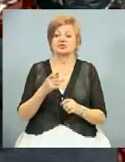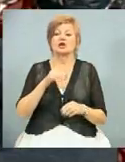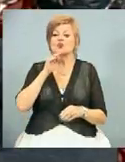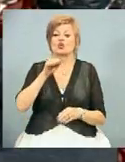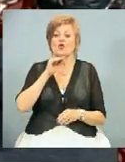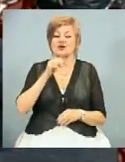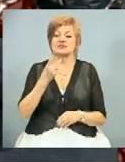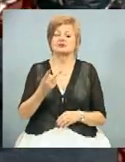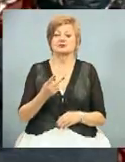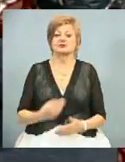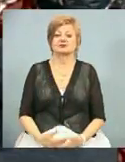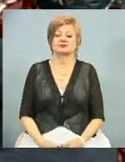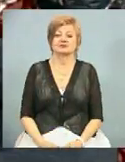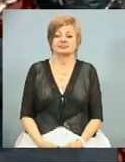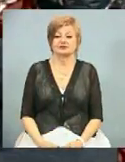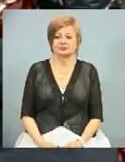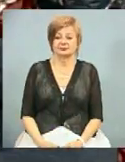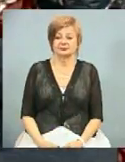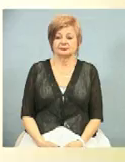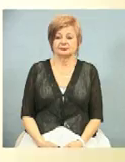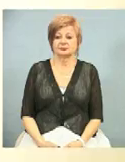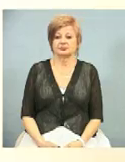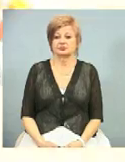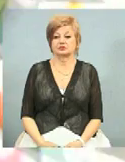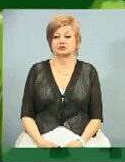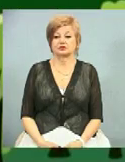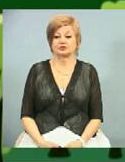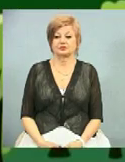Протон. Тож дивимося просто зараз.